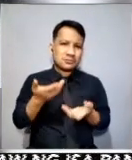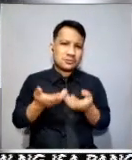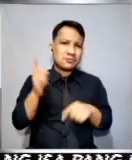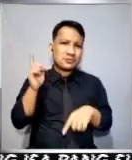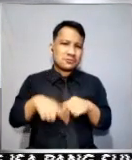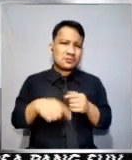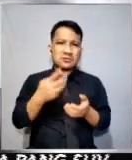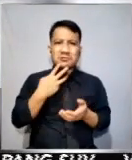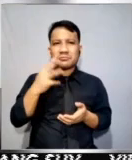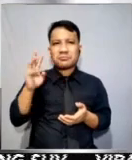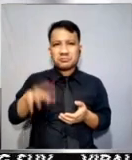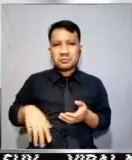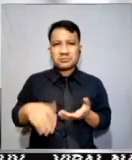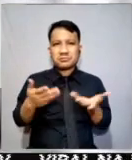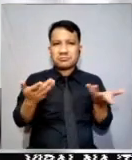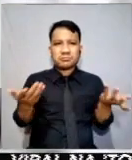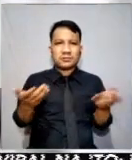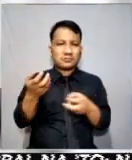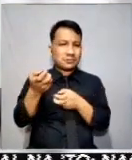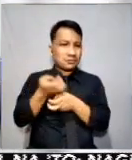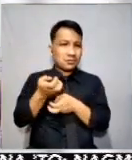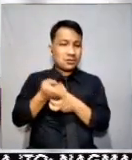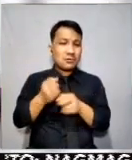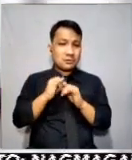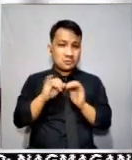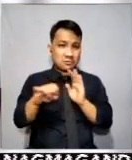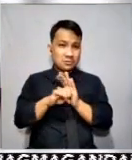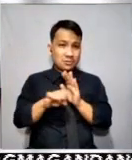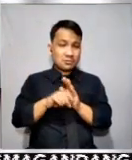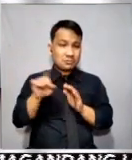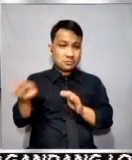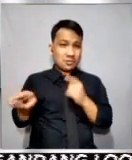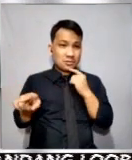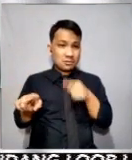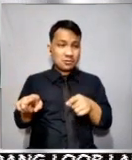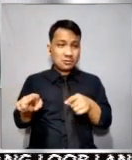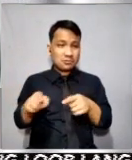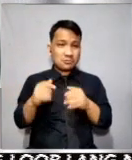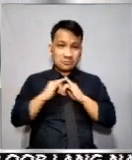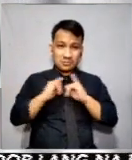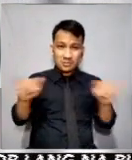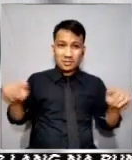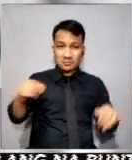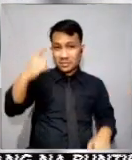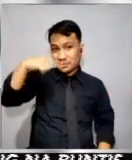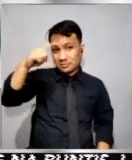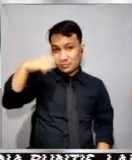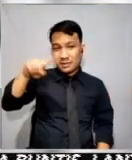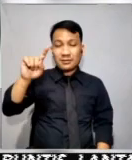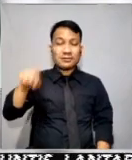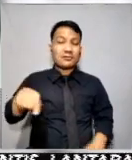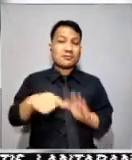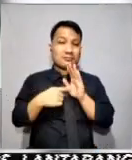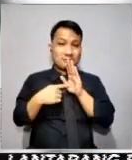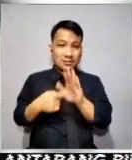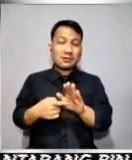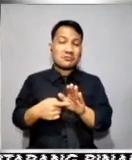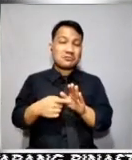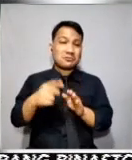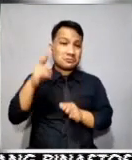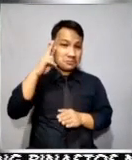certainly, if your benchmarks are countries like Thailand or Vietnam, you know, we're not doing as well as